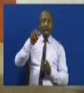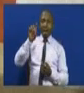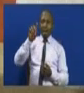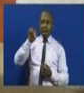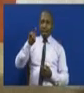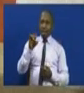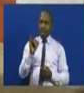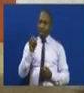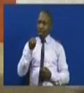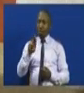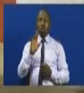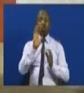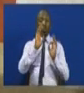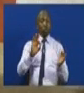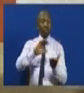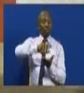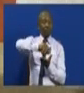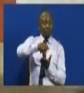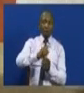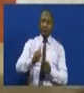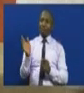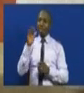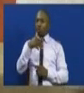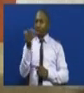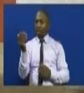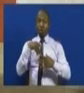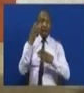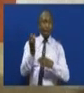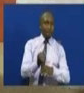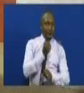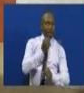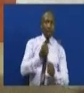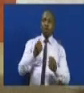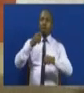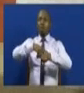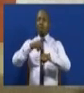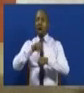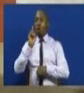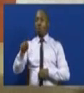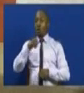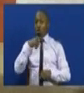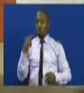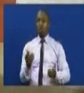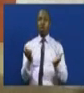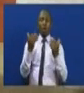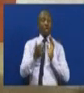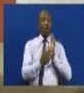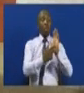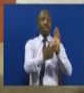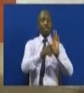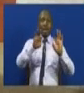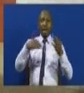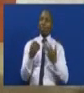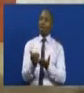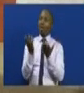sana, wakaanza nazo. Kama siku nyingine itapatikana ambapo na tukawa na muda wa kutosha, tunaweza hata tukademonstrate